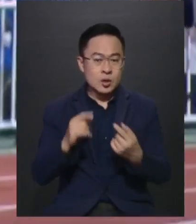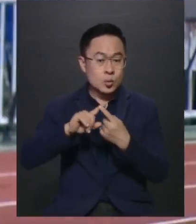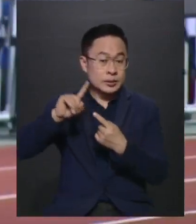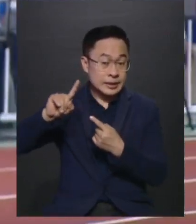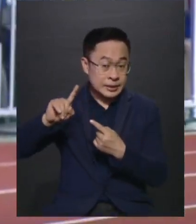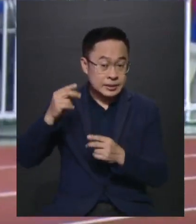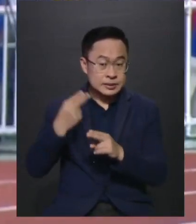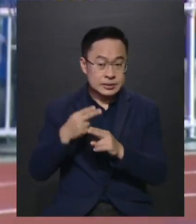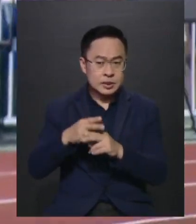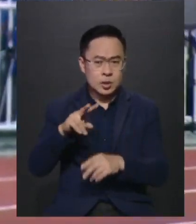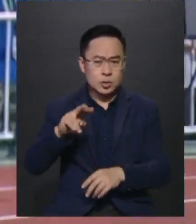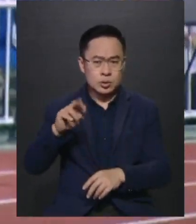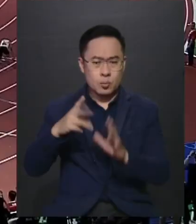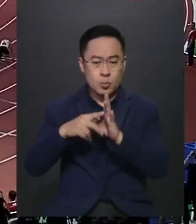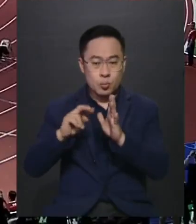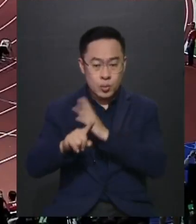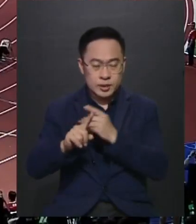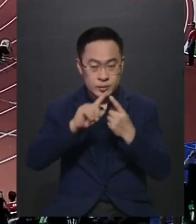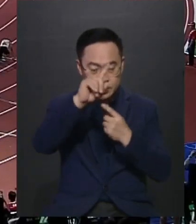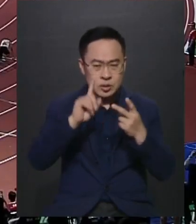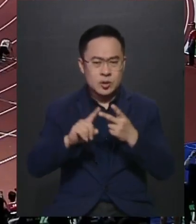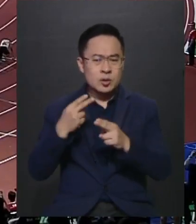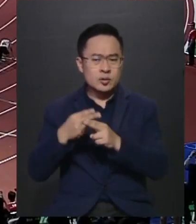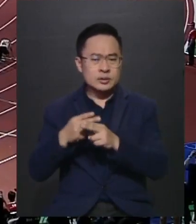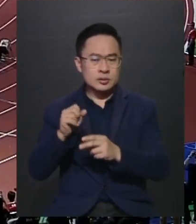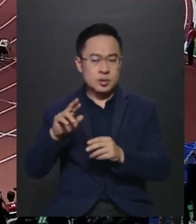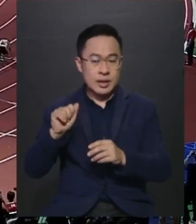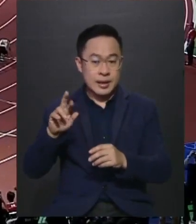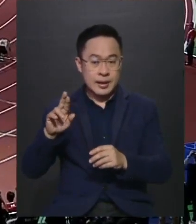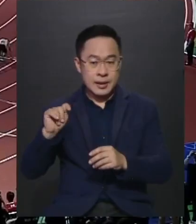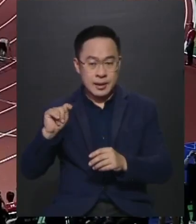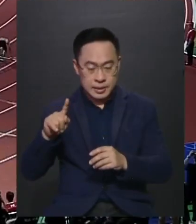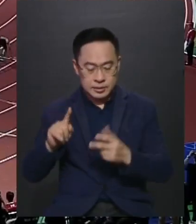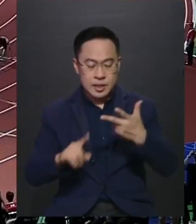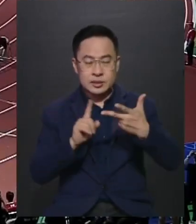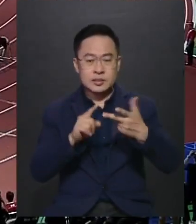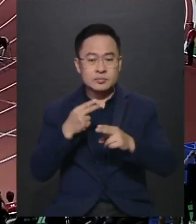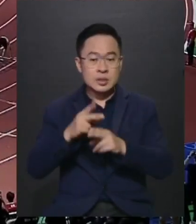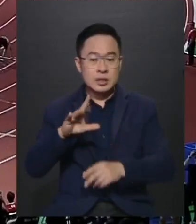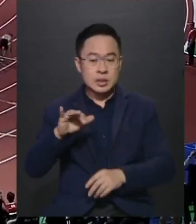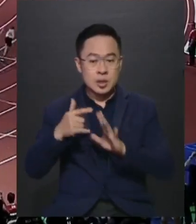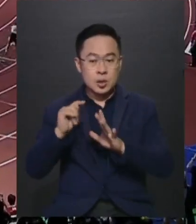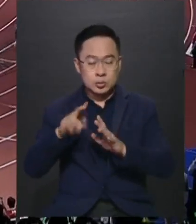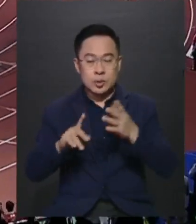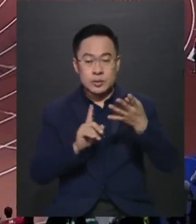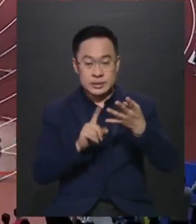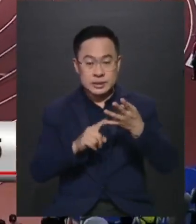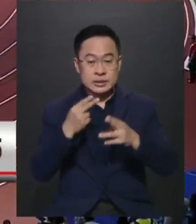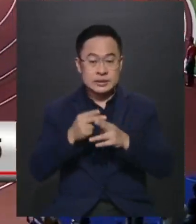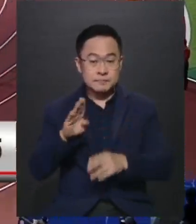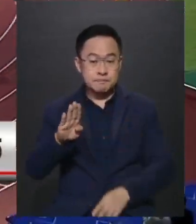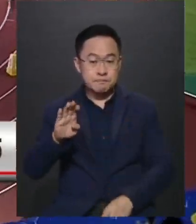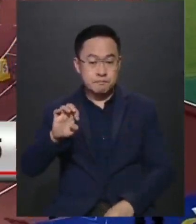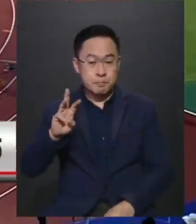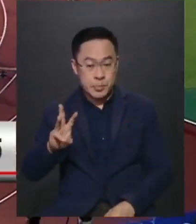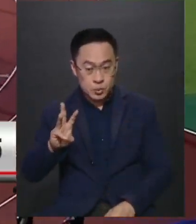ทวัฒน์เอี่ยมอุดมไม้สองเนี่ยต้าสอนระอับดาบบังไม้สามชยุทธคงประสิทธิ์และไม้สี่บิว